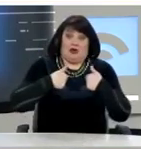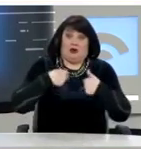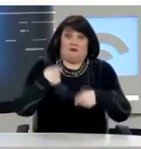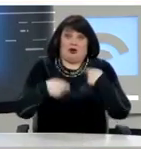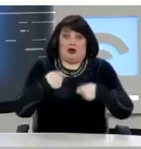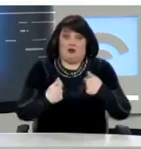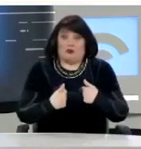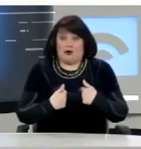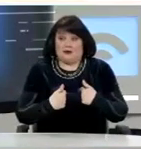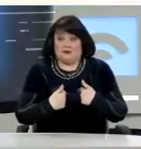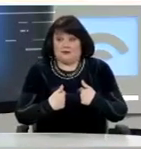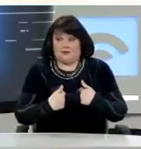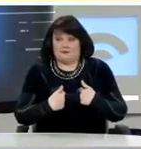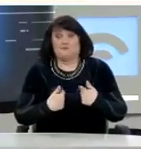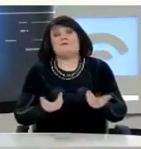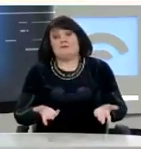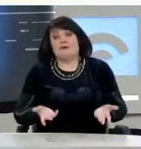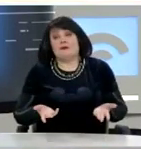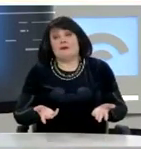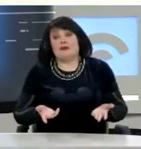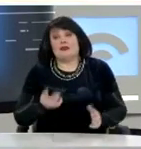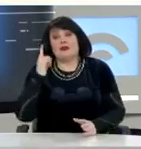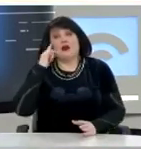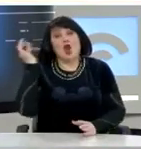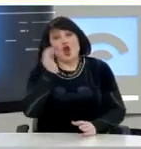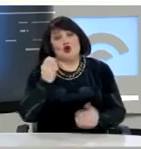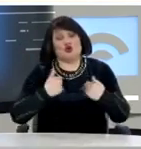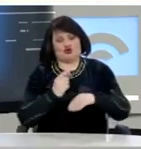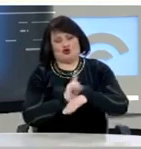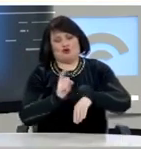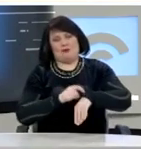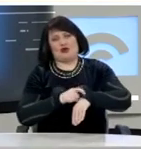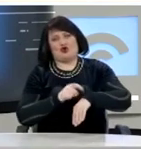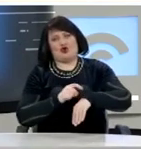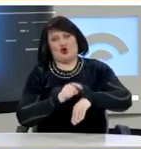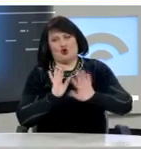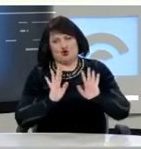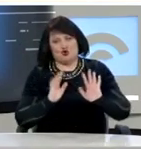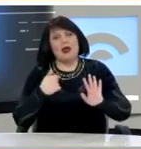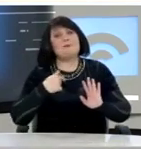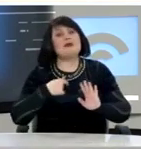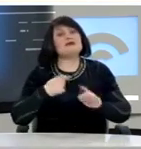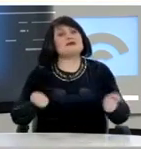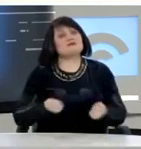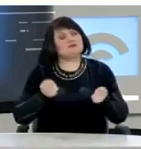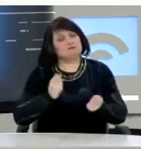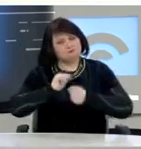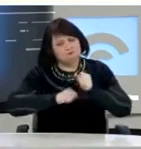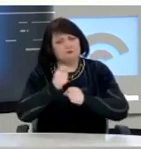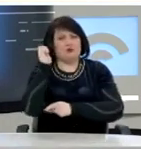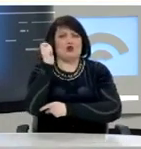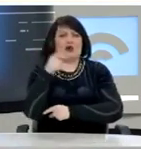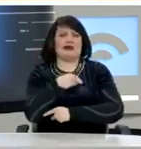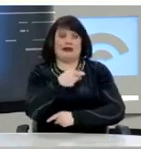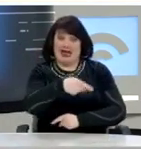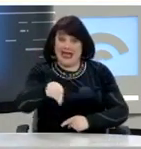είμαστε οπαδοί. Ναι, είμαι σαφώς πιο ορθολογικός από εκείνον. Εμείς έχουμε καλώ. Μια ενεργητική πολιτική. Εσείς